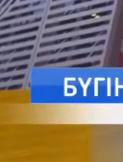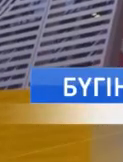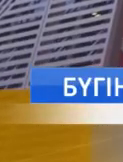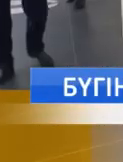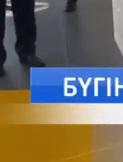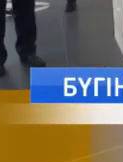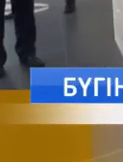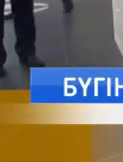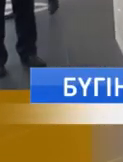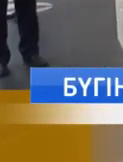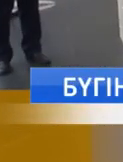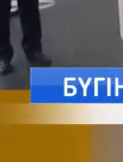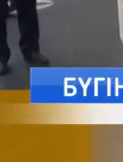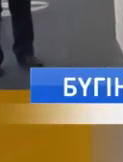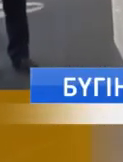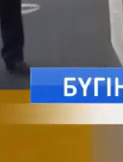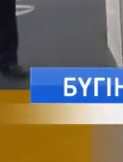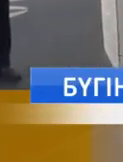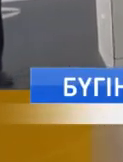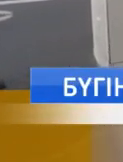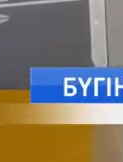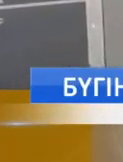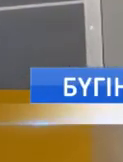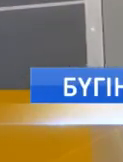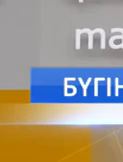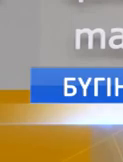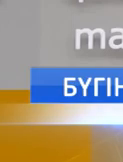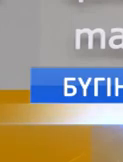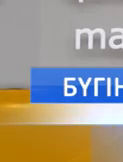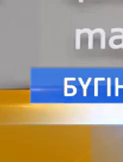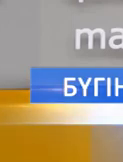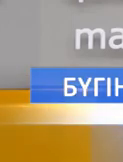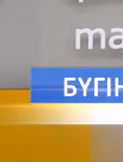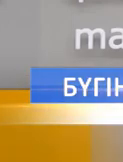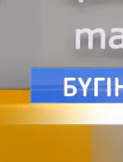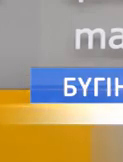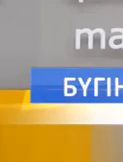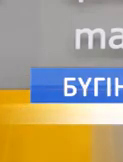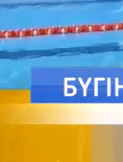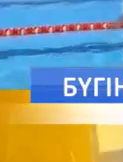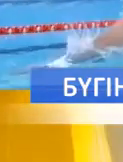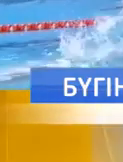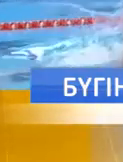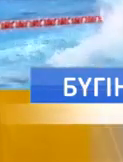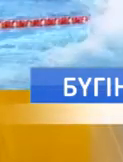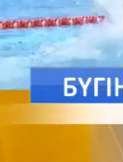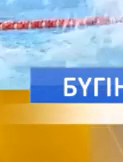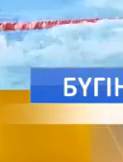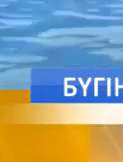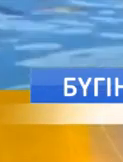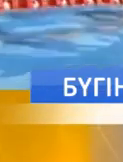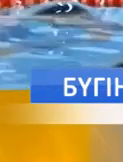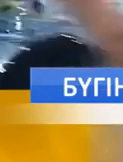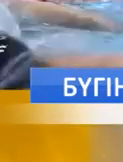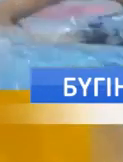Бүгін Қарасай аудандағы Шамалған ауылында үш қоңыр атты балалар мен жасөспірімдер спорт мектебі қолданысқа берілді. Ауыл жастарына арналған